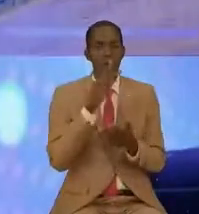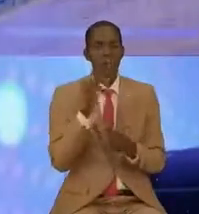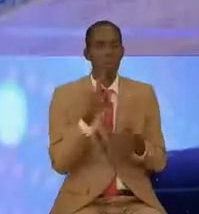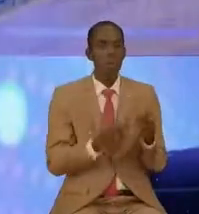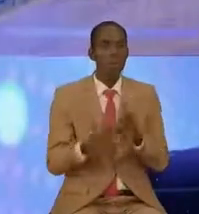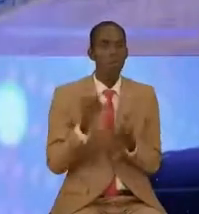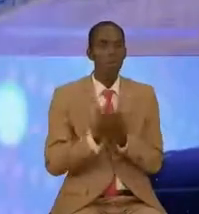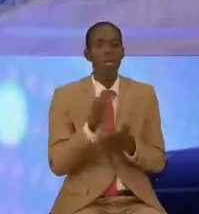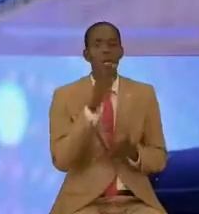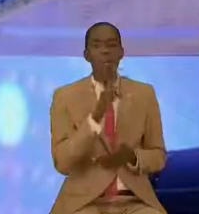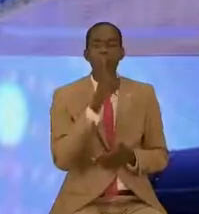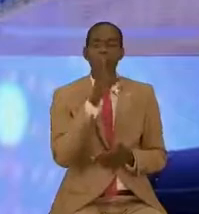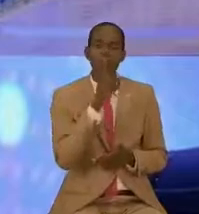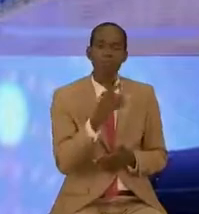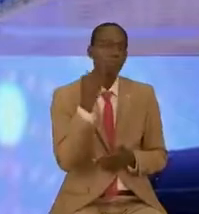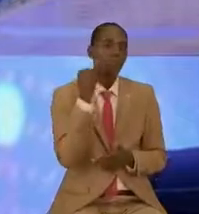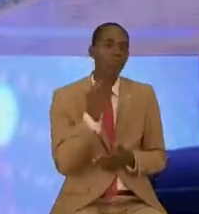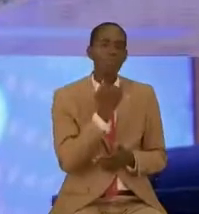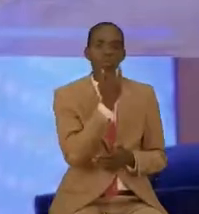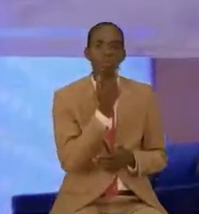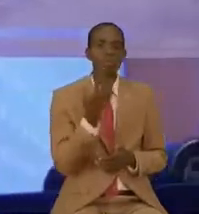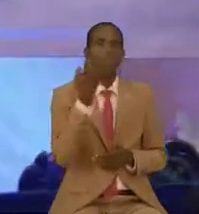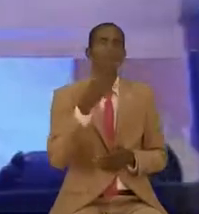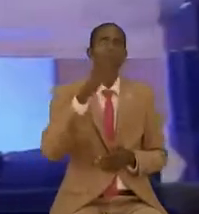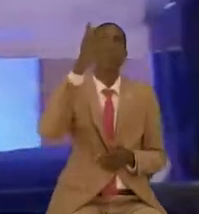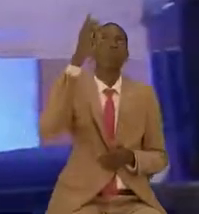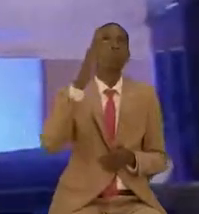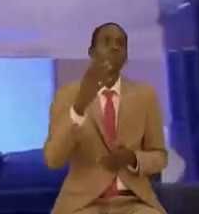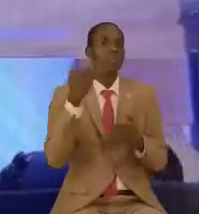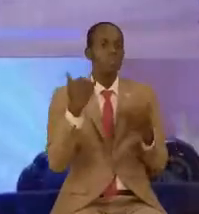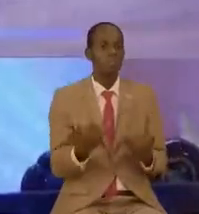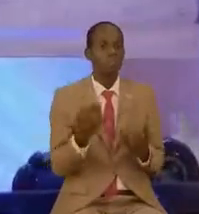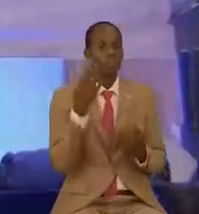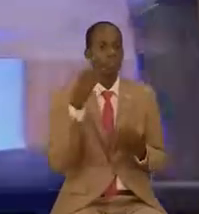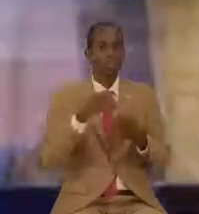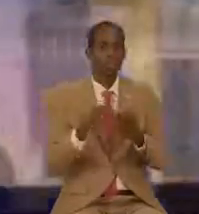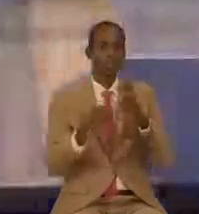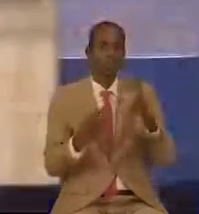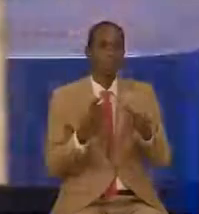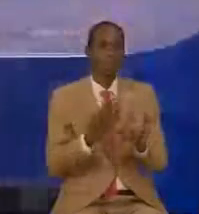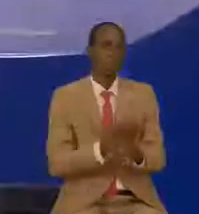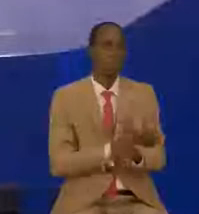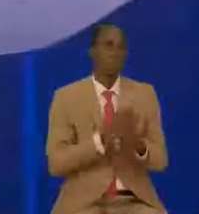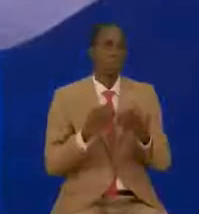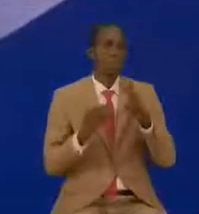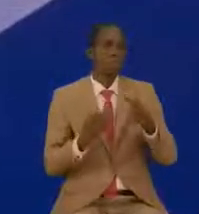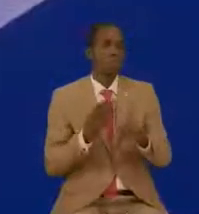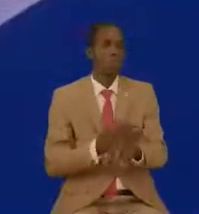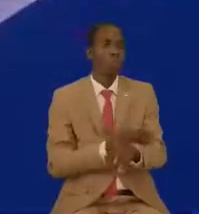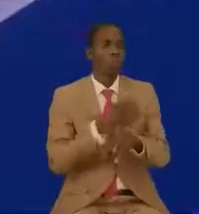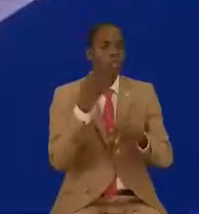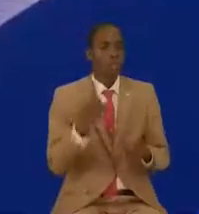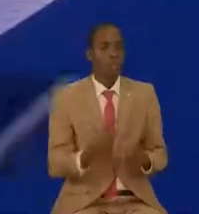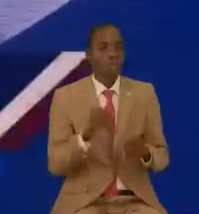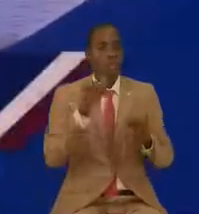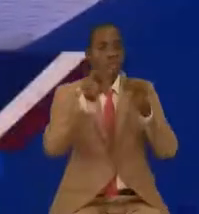gens-là qui sont le vrai Israël de Dieu. Nous allons à la deuxième partie ici, l'image